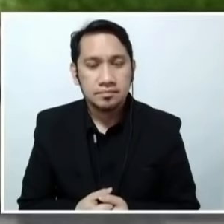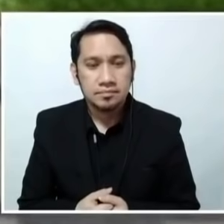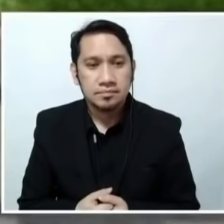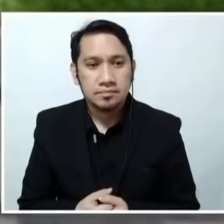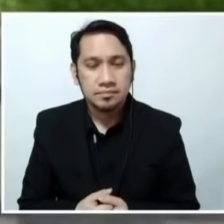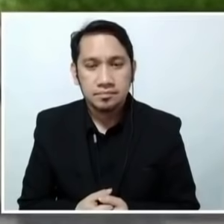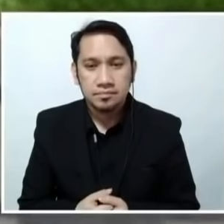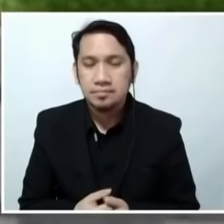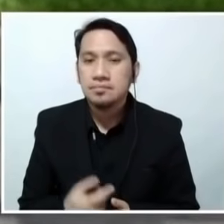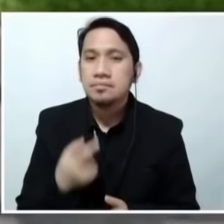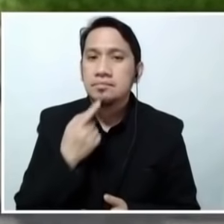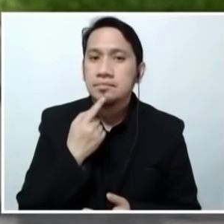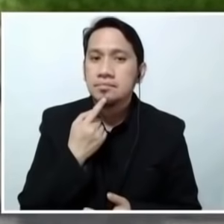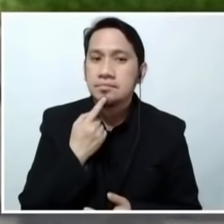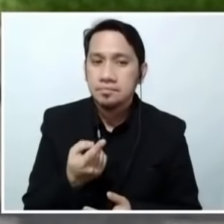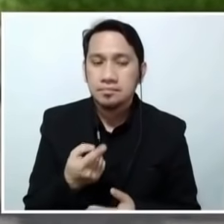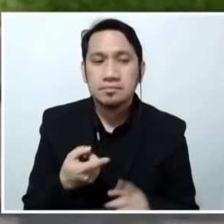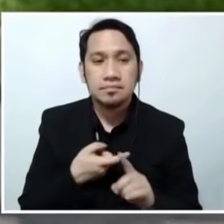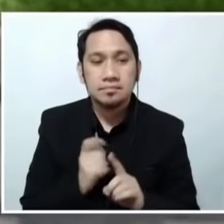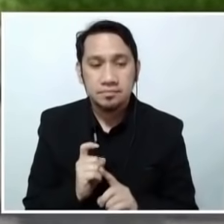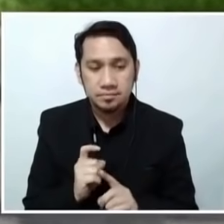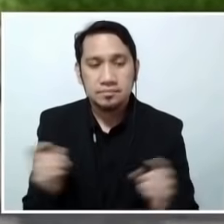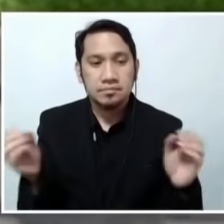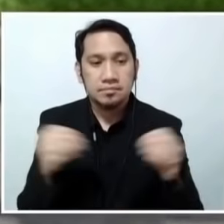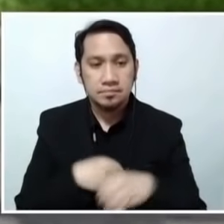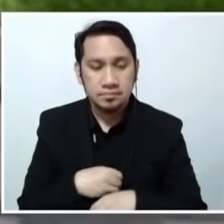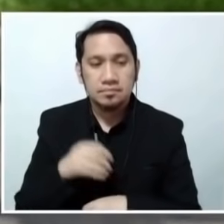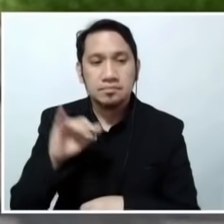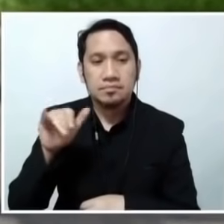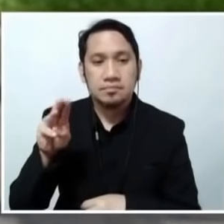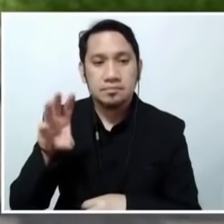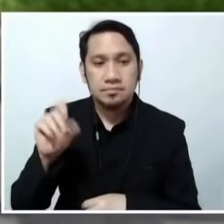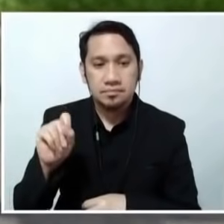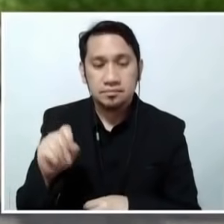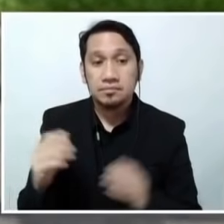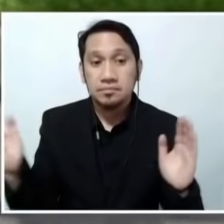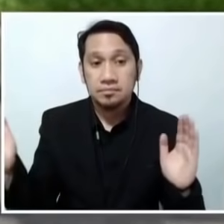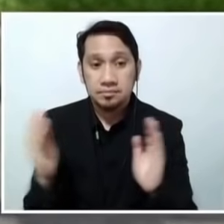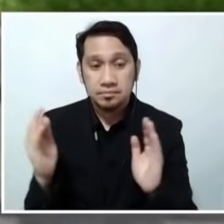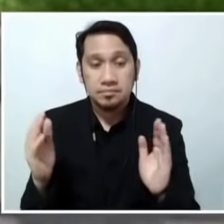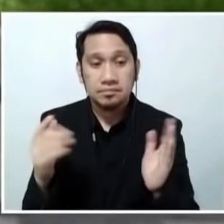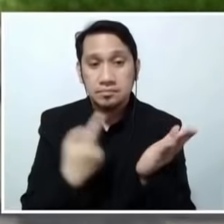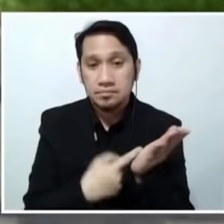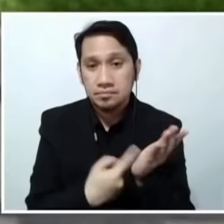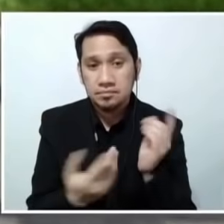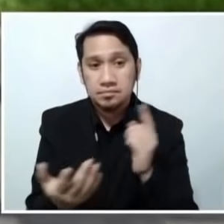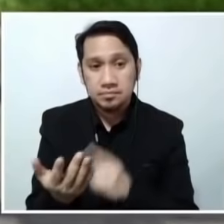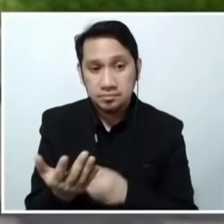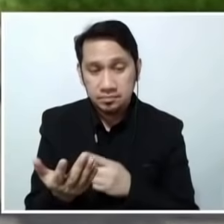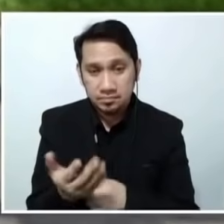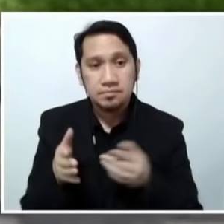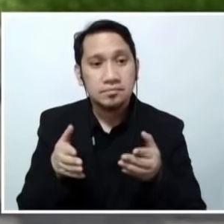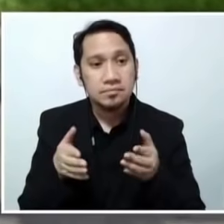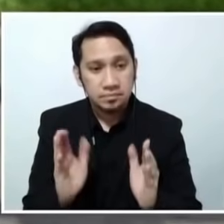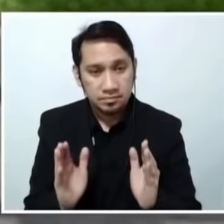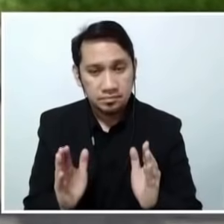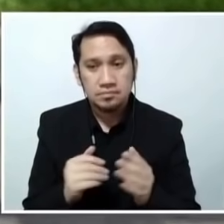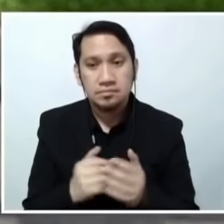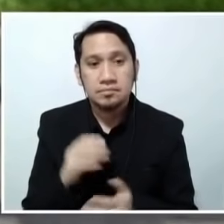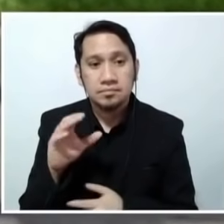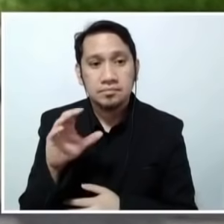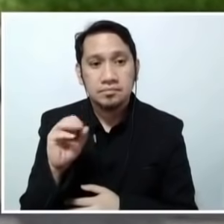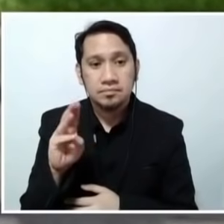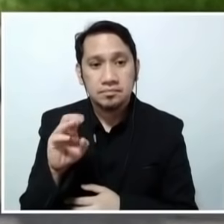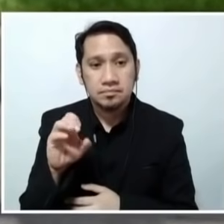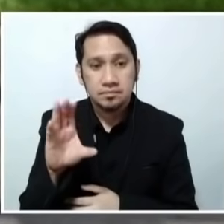Ayon naman sa tanggapan ni COMELEC spokesperson James Jimenez, face-to-face na harapan ang papayagan ng komisyon.